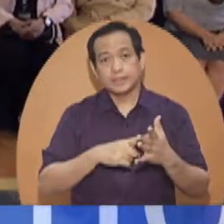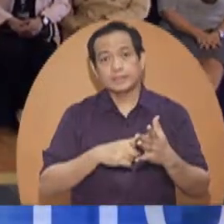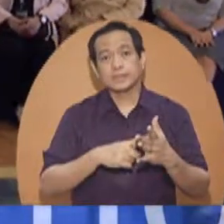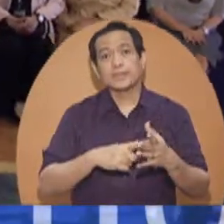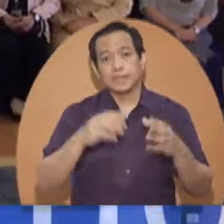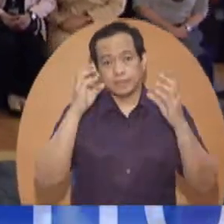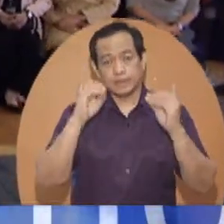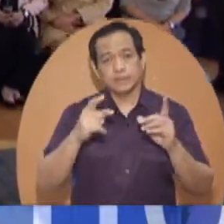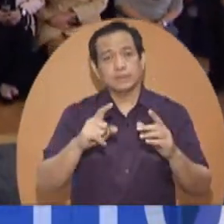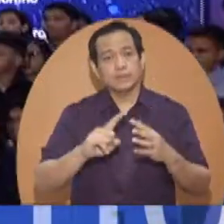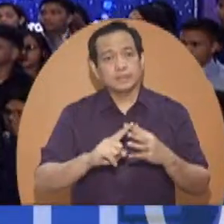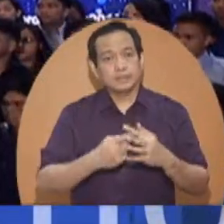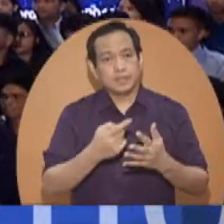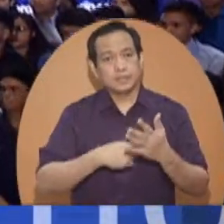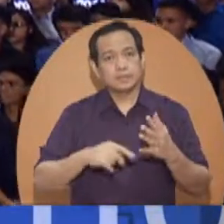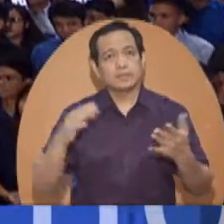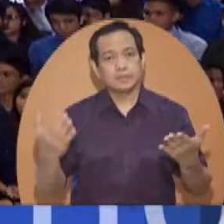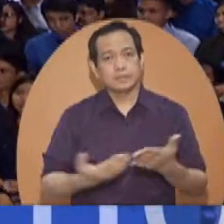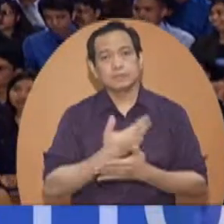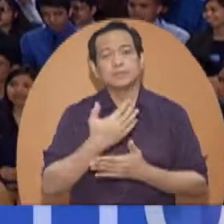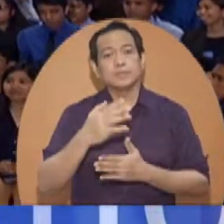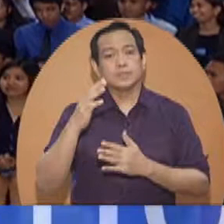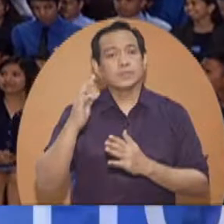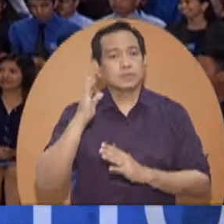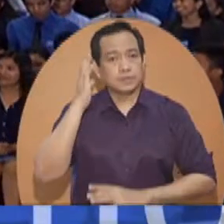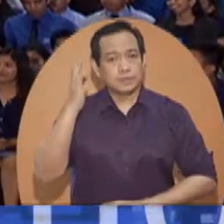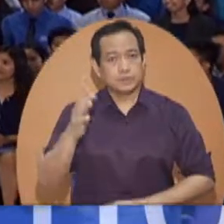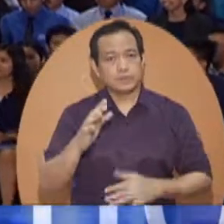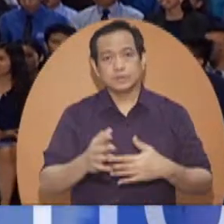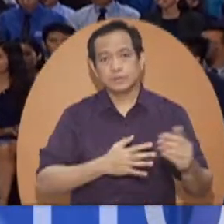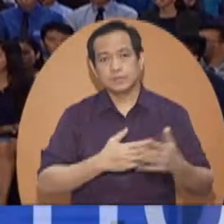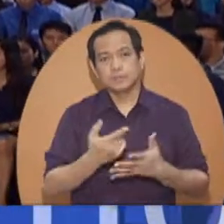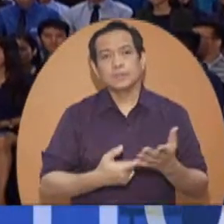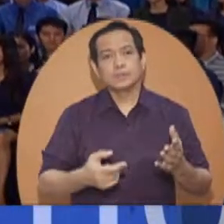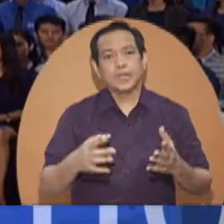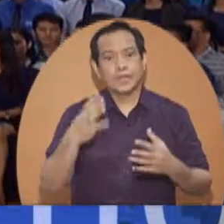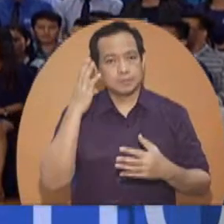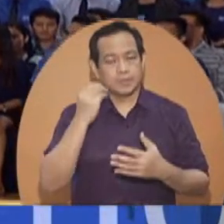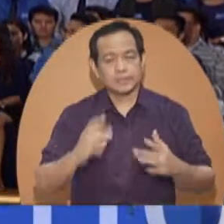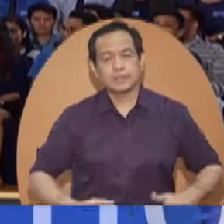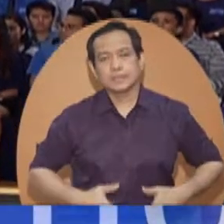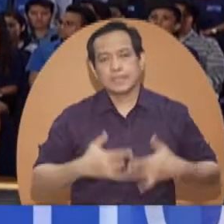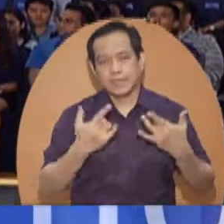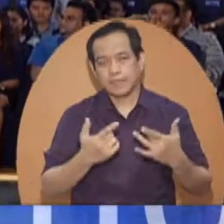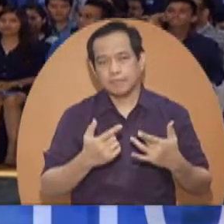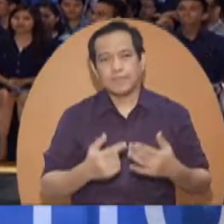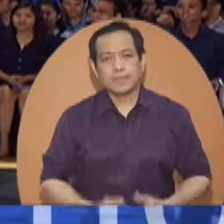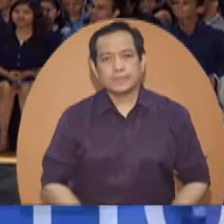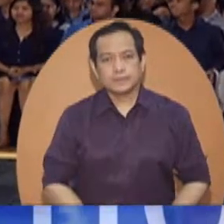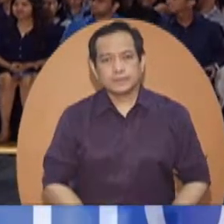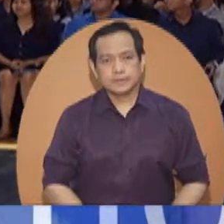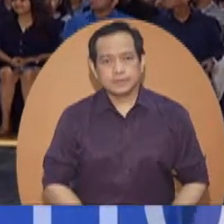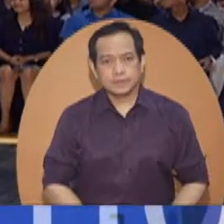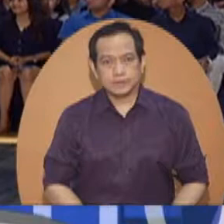ang edukasyon ay simula para sa ating magandang kinabukasan kahit ano pa man ang hirap sa buhay na